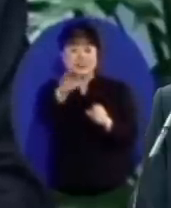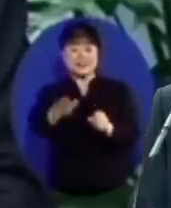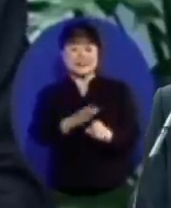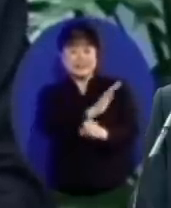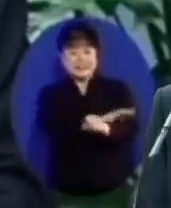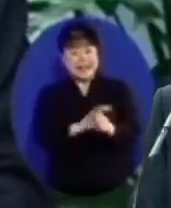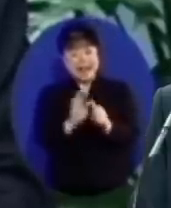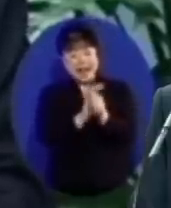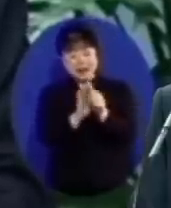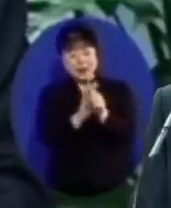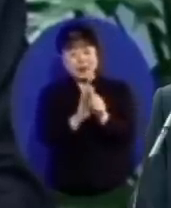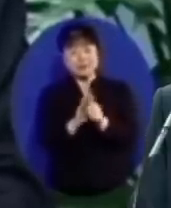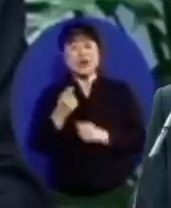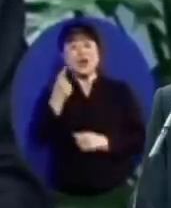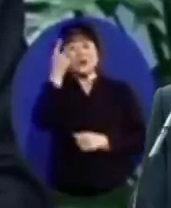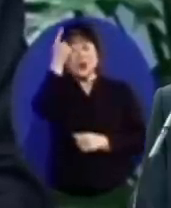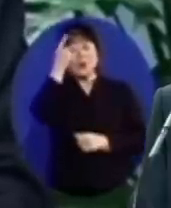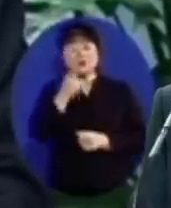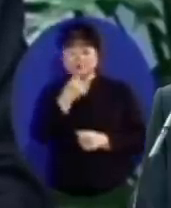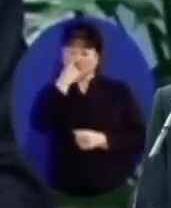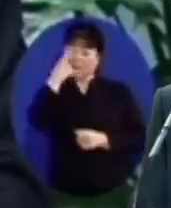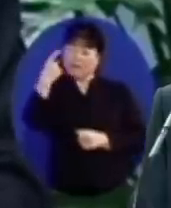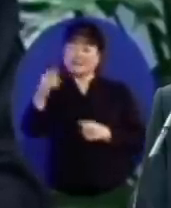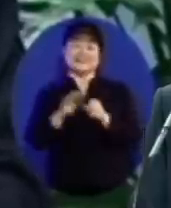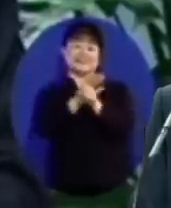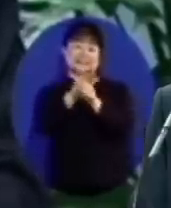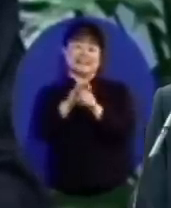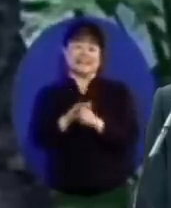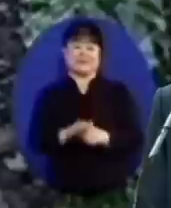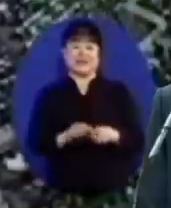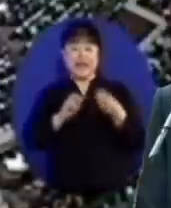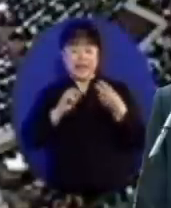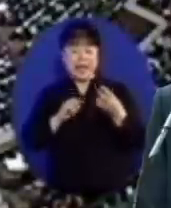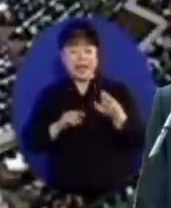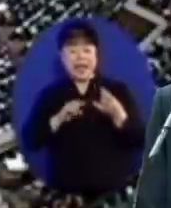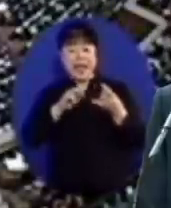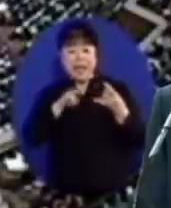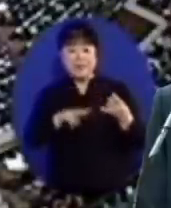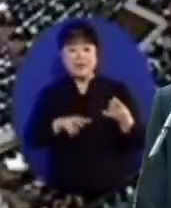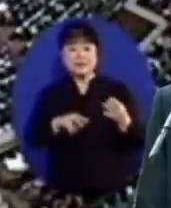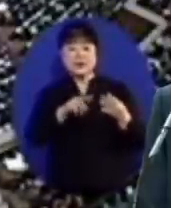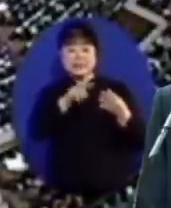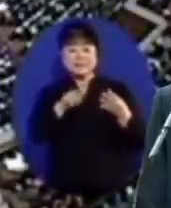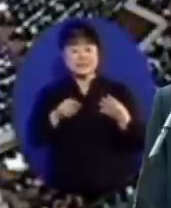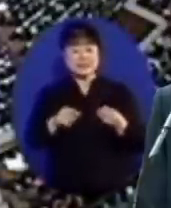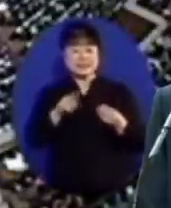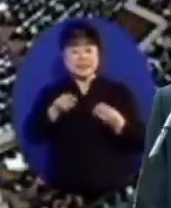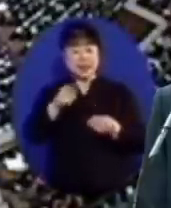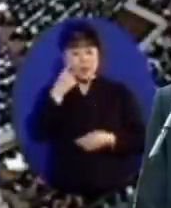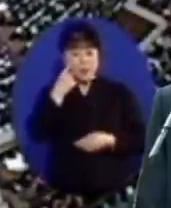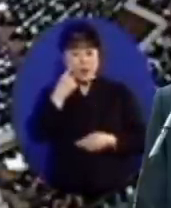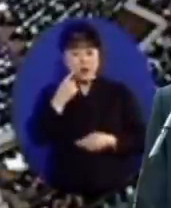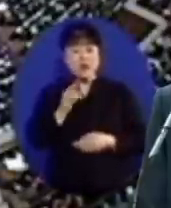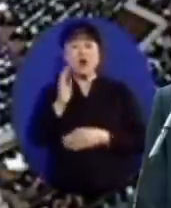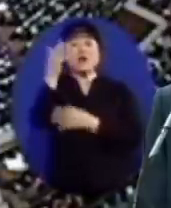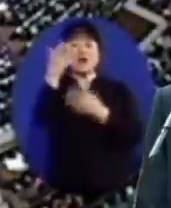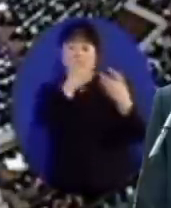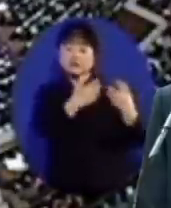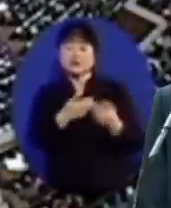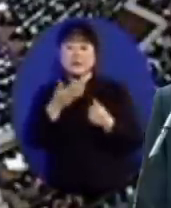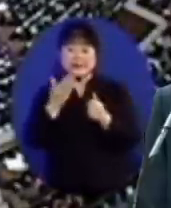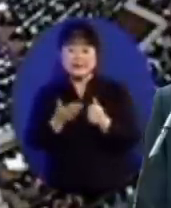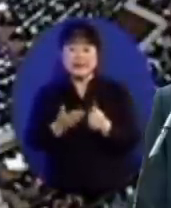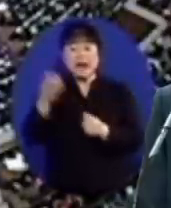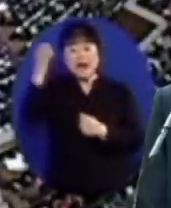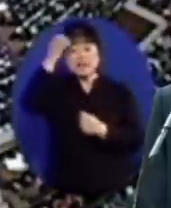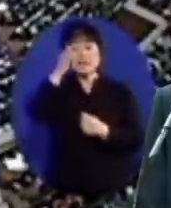잘 돌보시는 높은 고상한 사랑인 것입니다. 에베소 3장 16절로 18절에 그 영광의 풍성함을 따라 그의 성령으로 말미암아